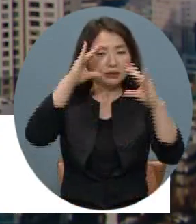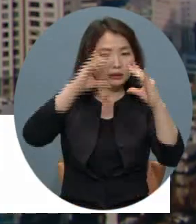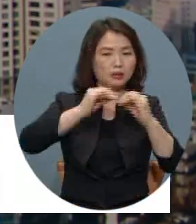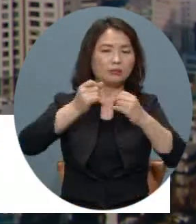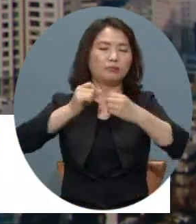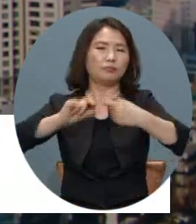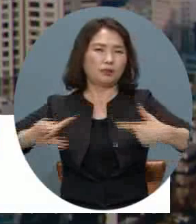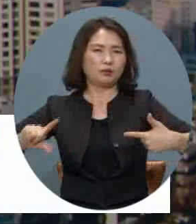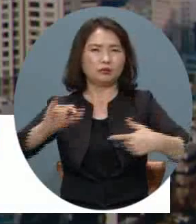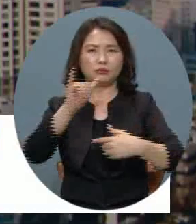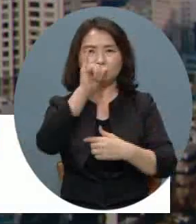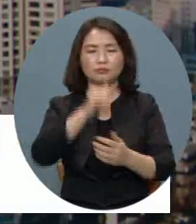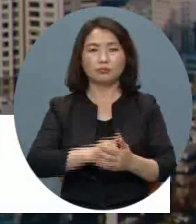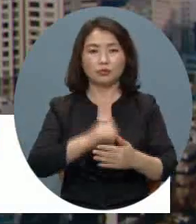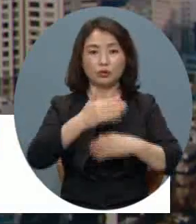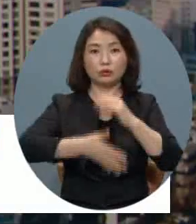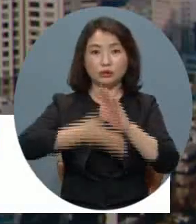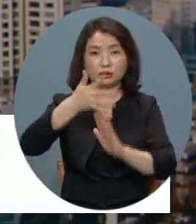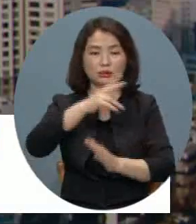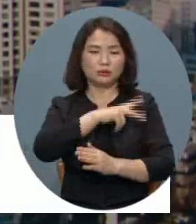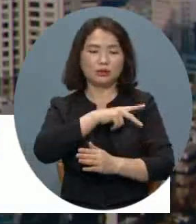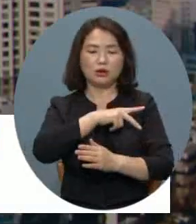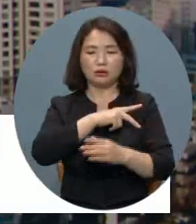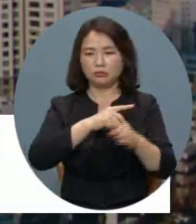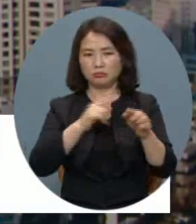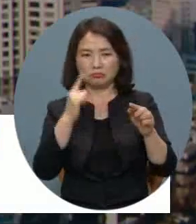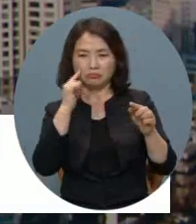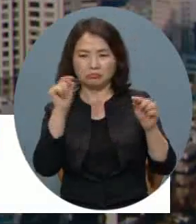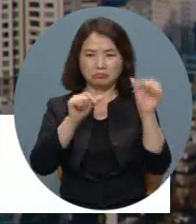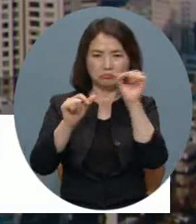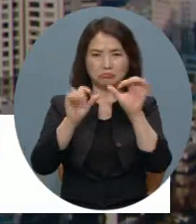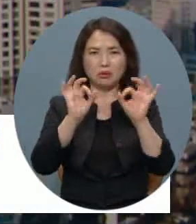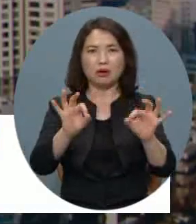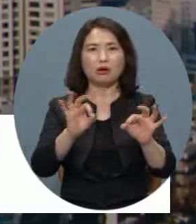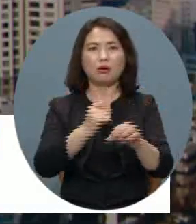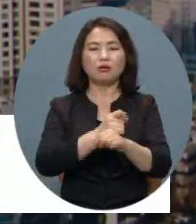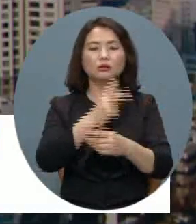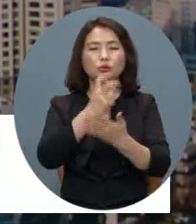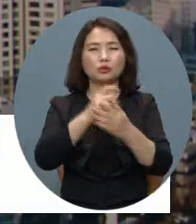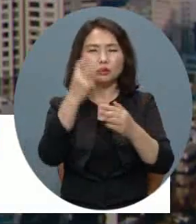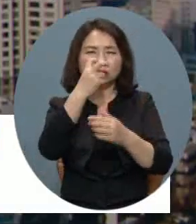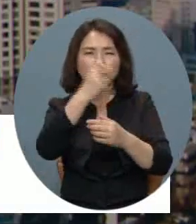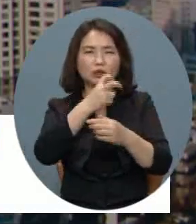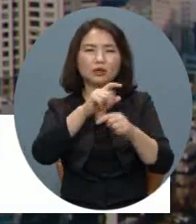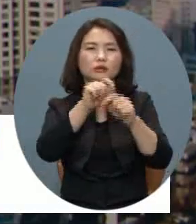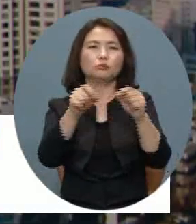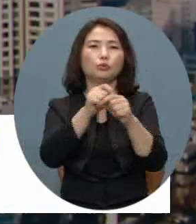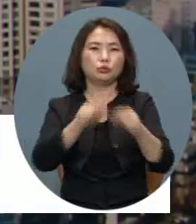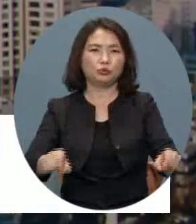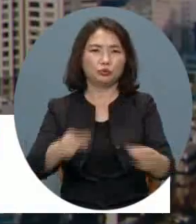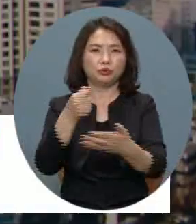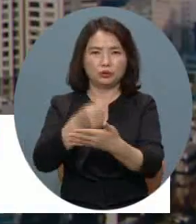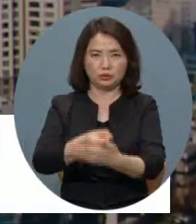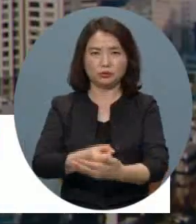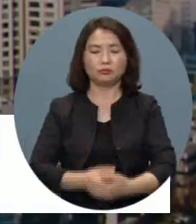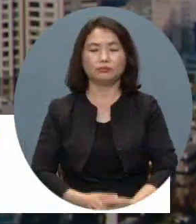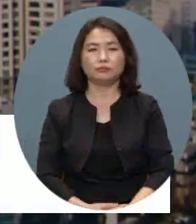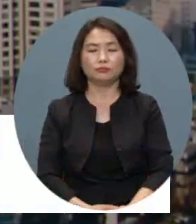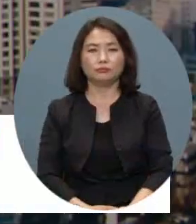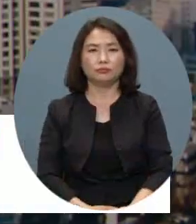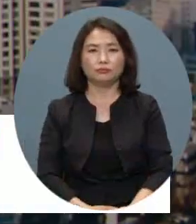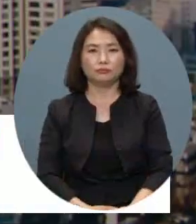논란이 많았는데요. 대구시 의회도 양쪽의 눈치를 보다가 결국 조례 심사를 유보하기로 했습니다. 이상원